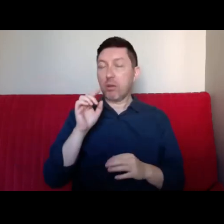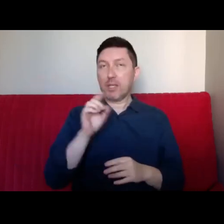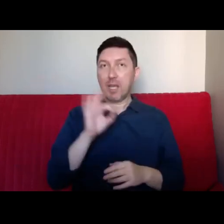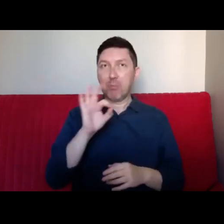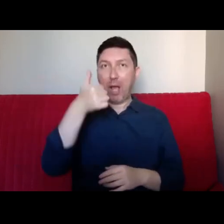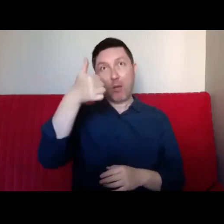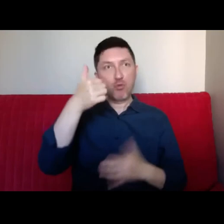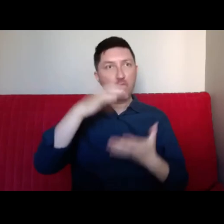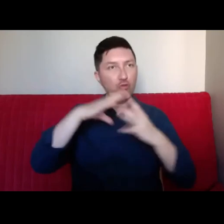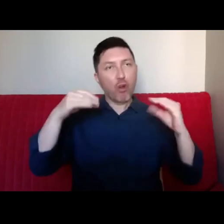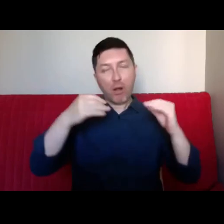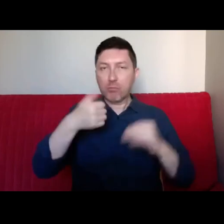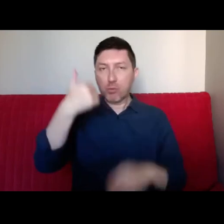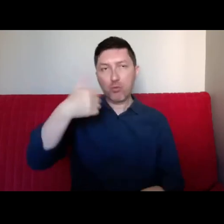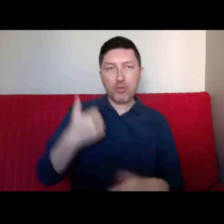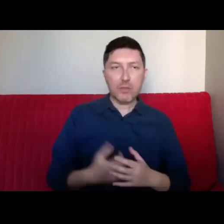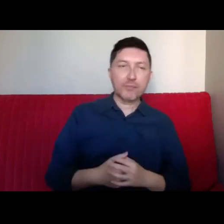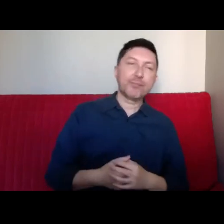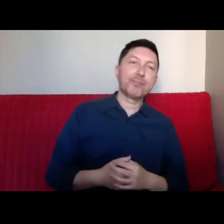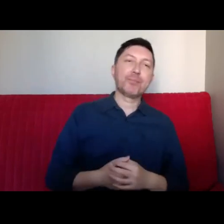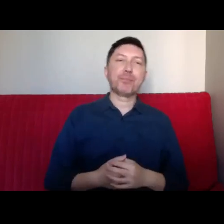mentionnait cette nouvelle version